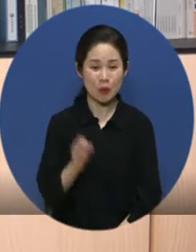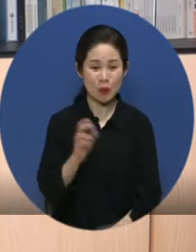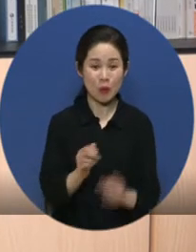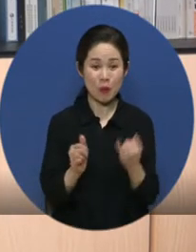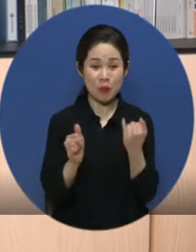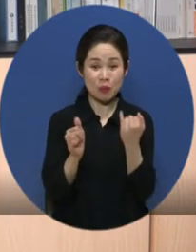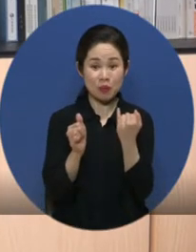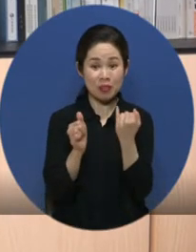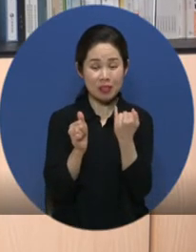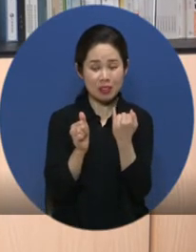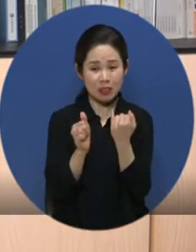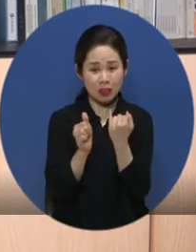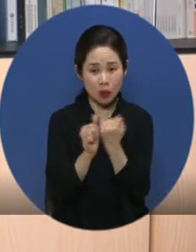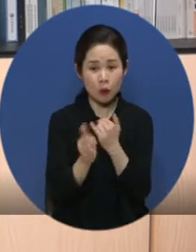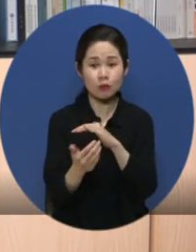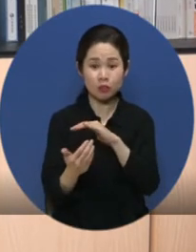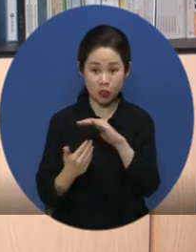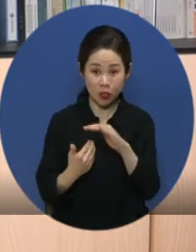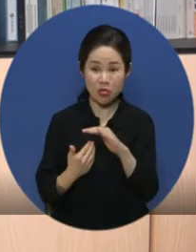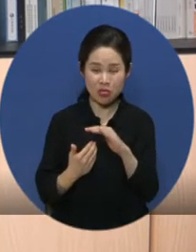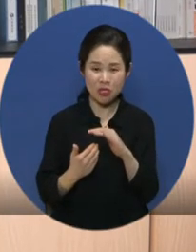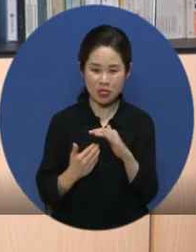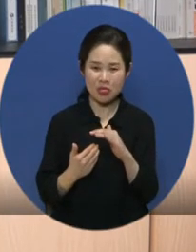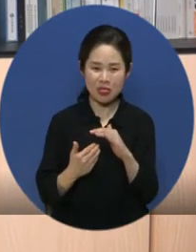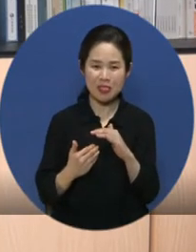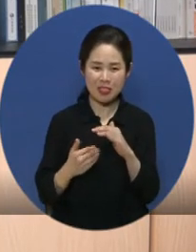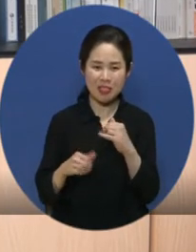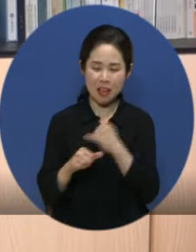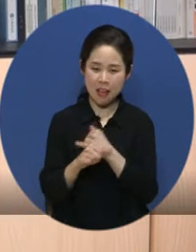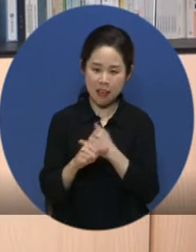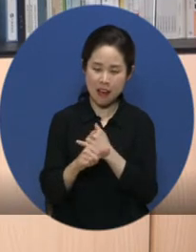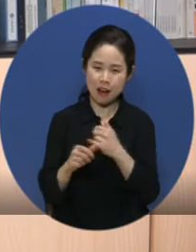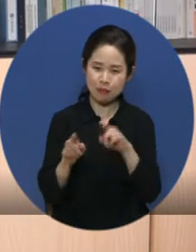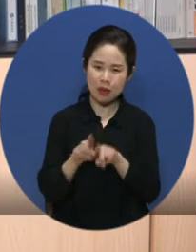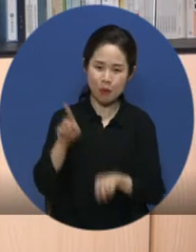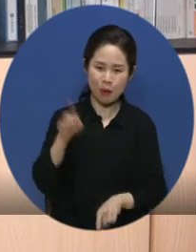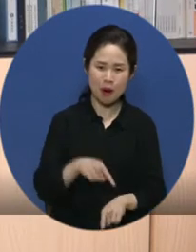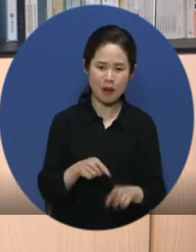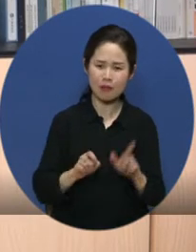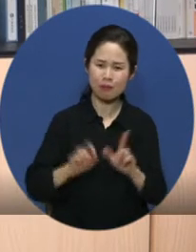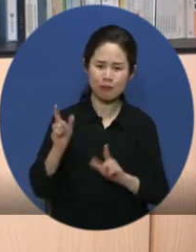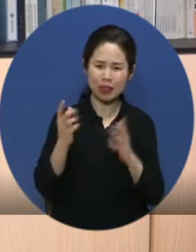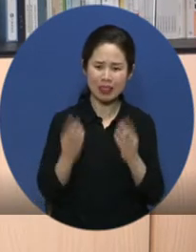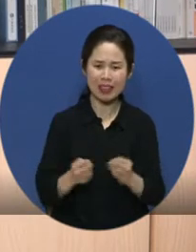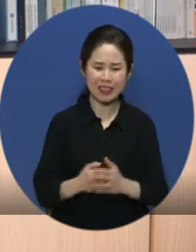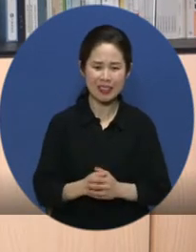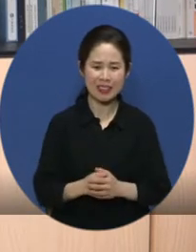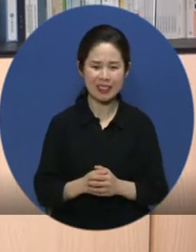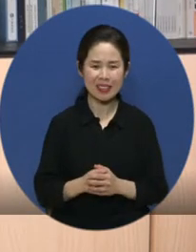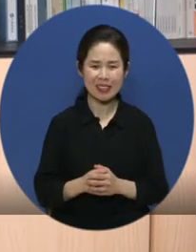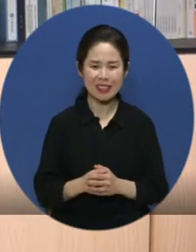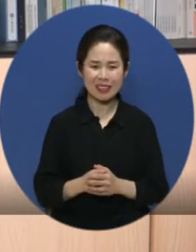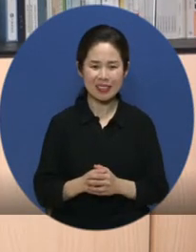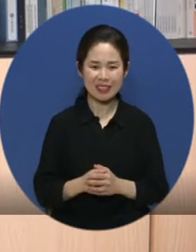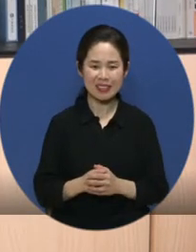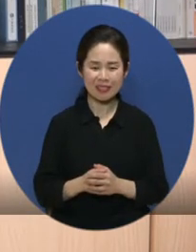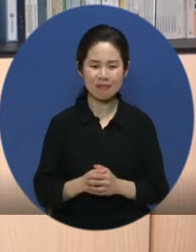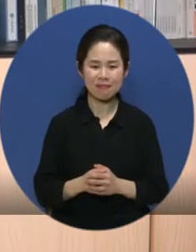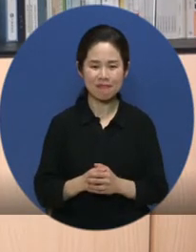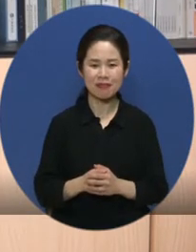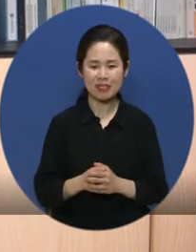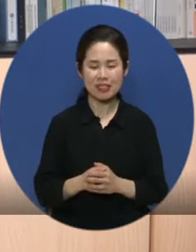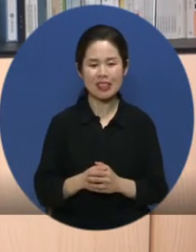결혼을 앞둔 분들이 생각보다는 많이 오세요. 그래서 이 첫 발을 내디딜 때 이렇게 의미 있는